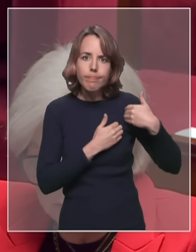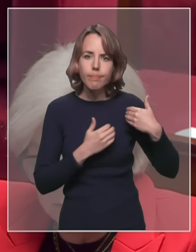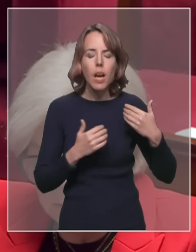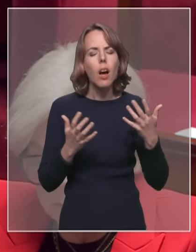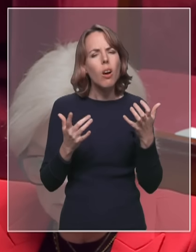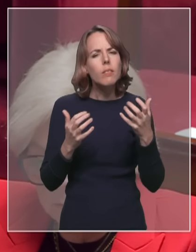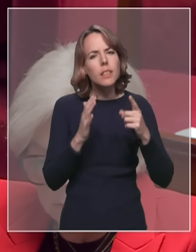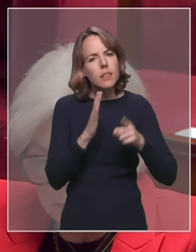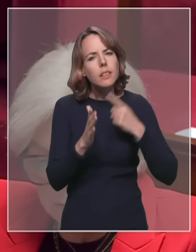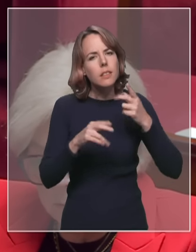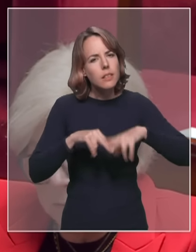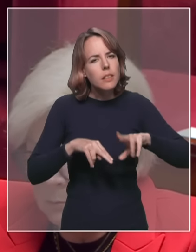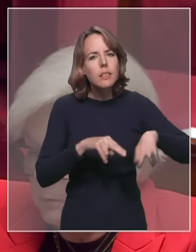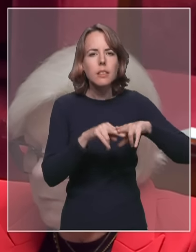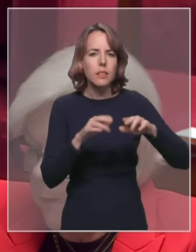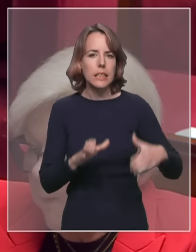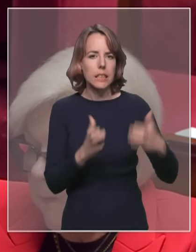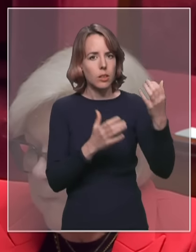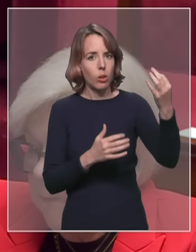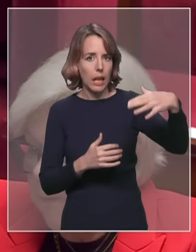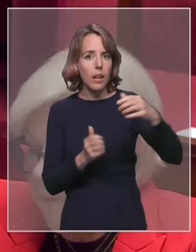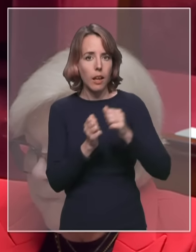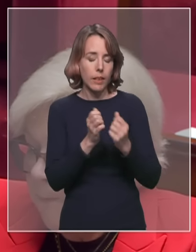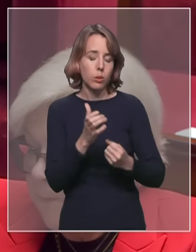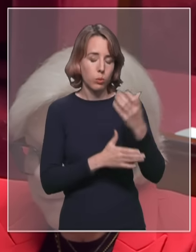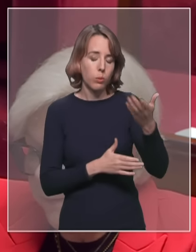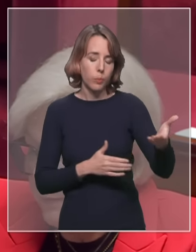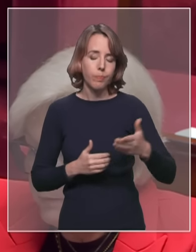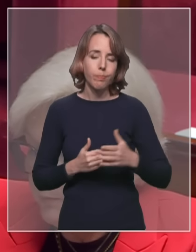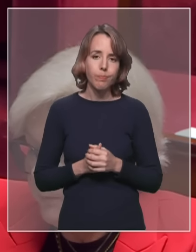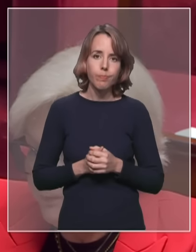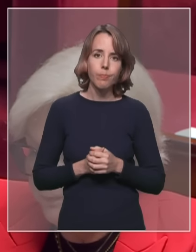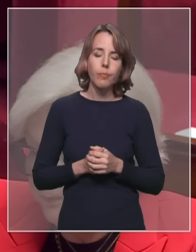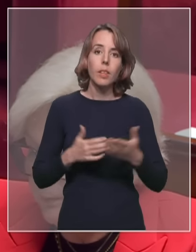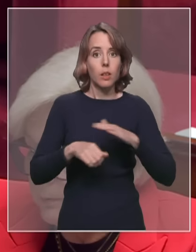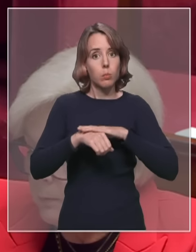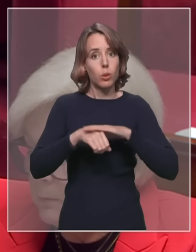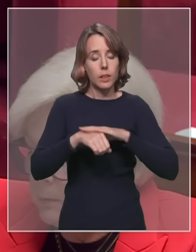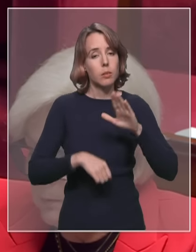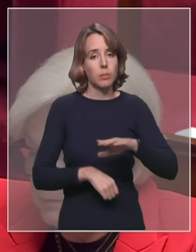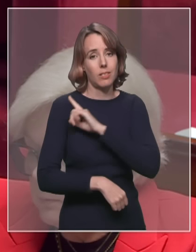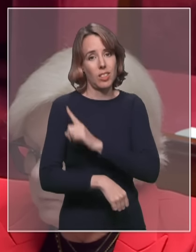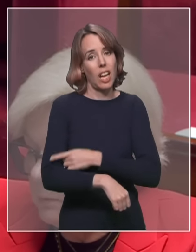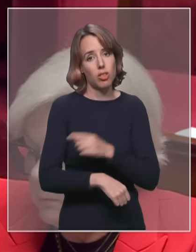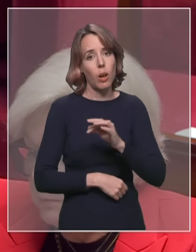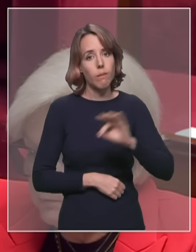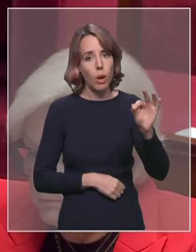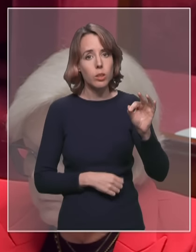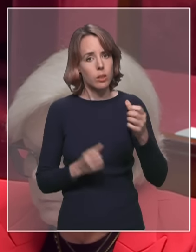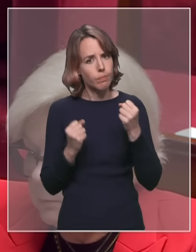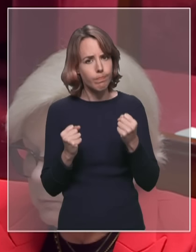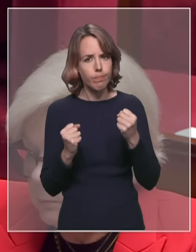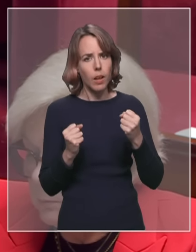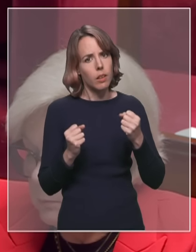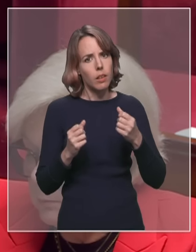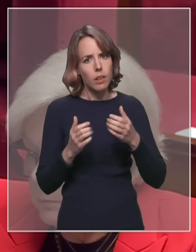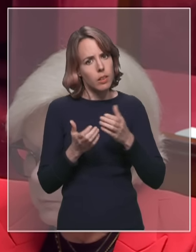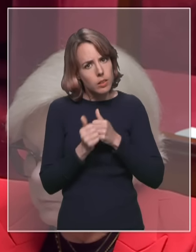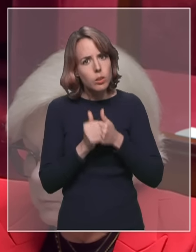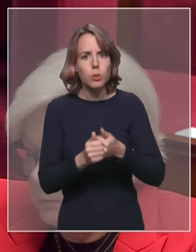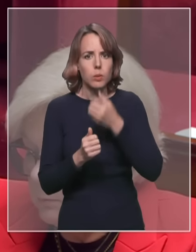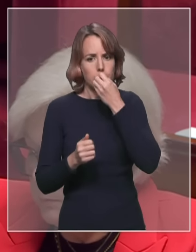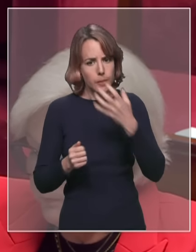renouveler leur centrale avec ces nouveaux EPR2. Donc la politique de l'énergie en France, elle est bien sur les rails. La